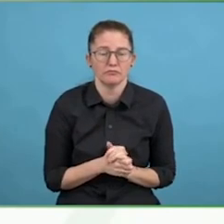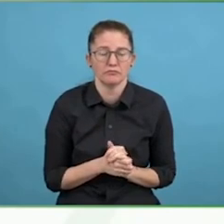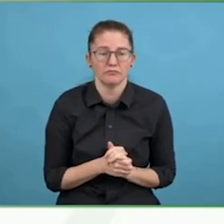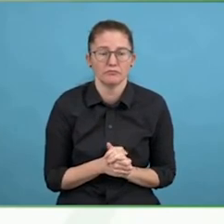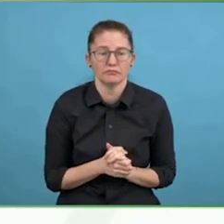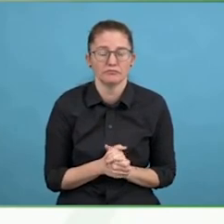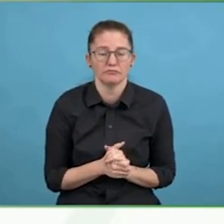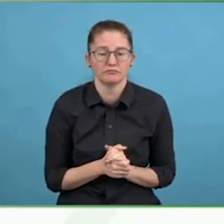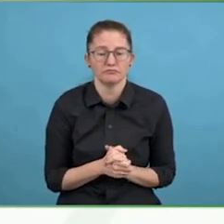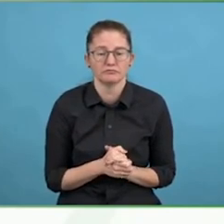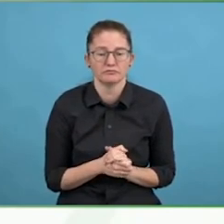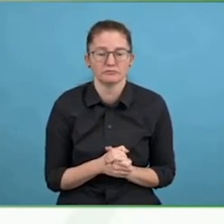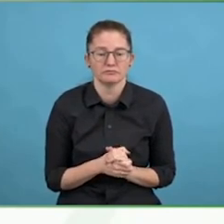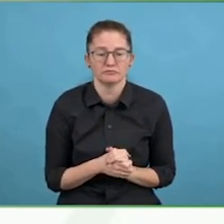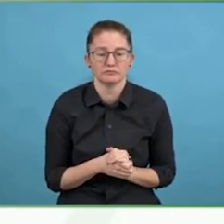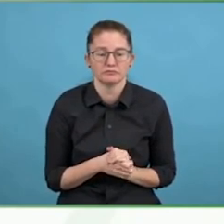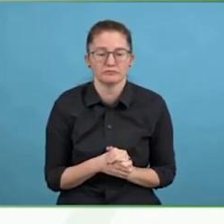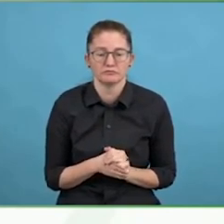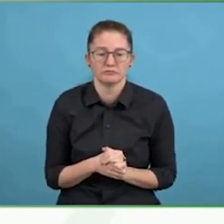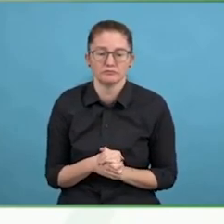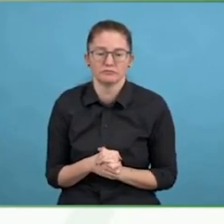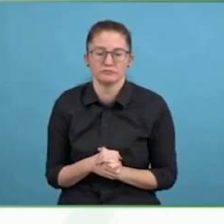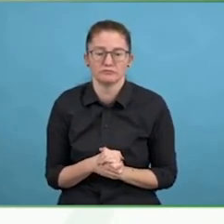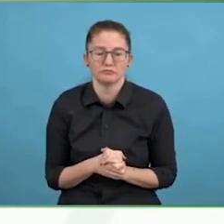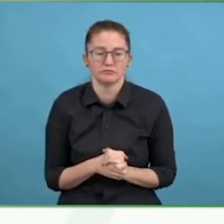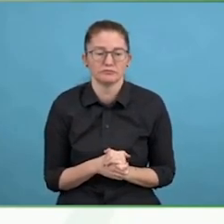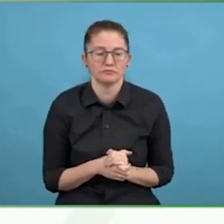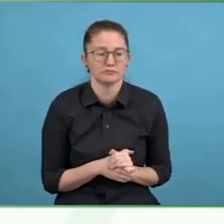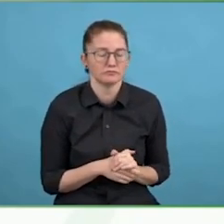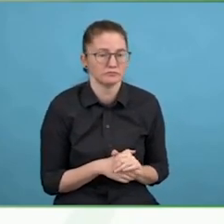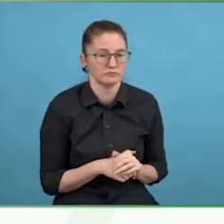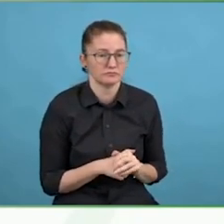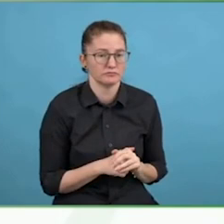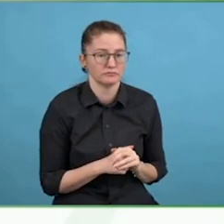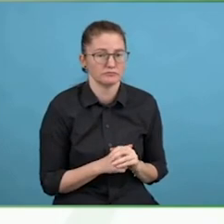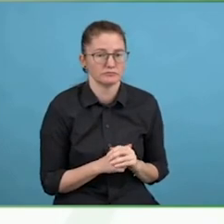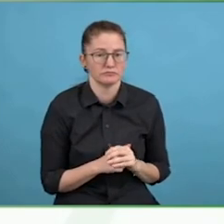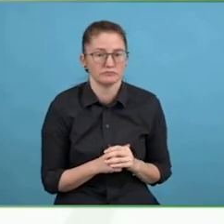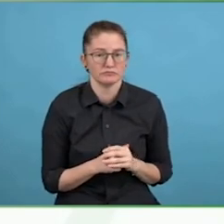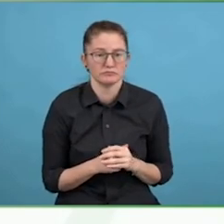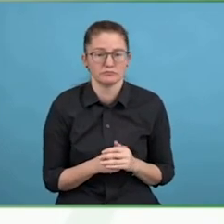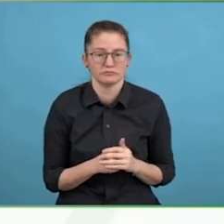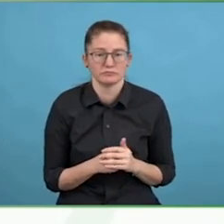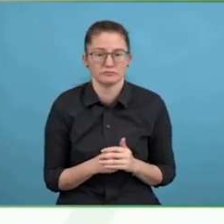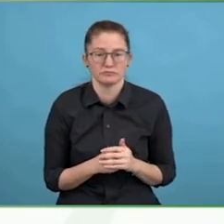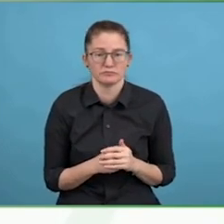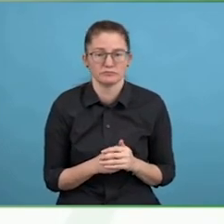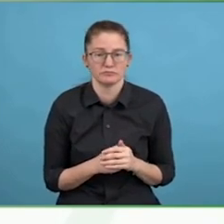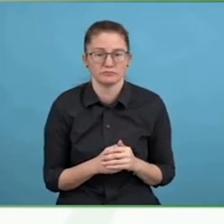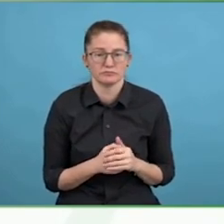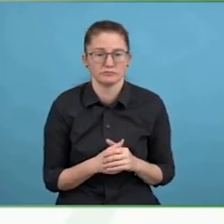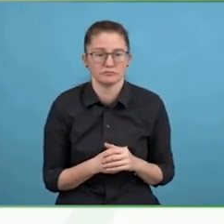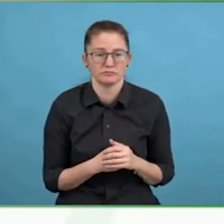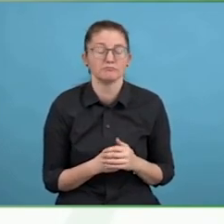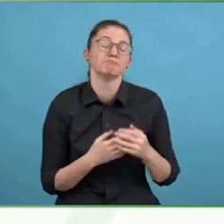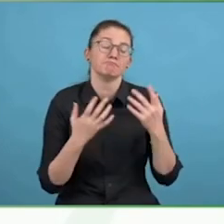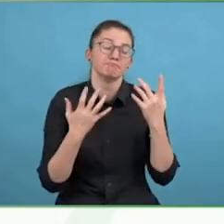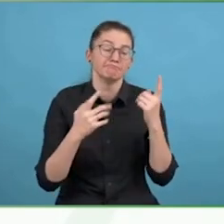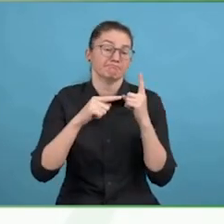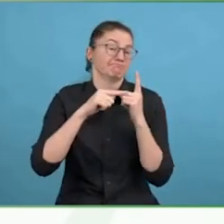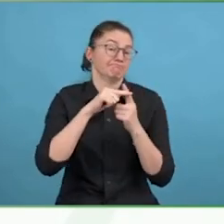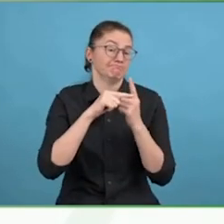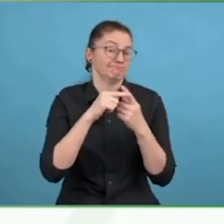accessibility. و در 20 تا شهر نقاط مناسب سازی شده و نامناسب رو شناسایی